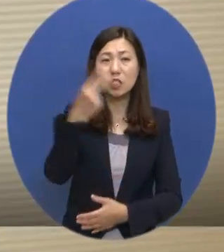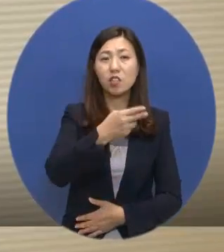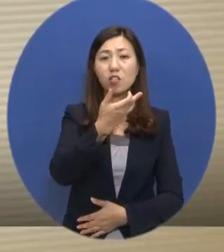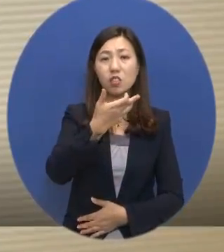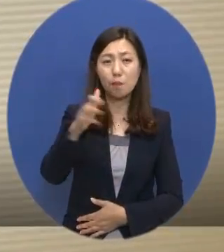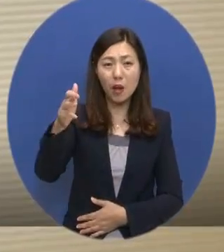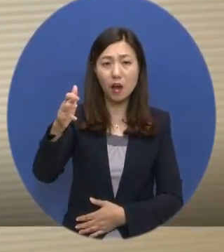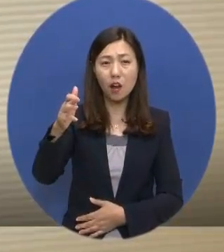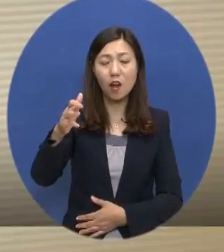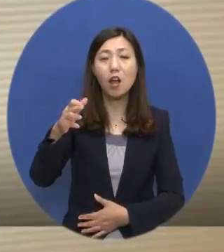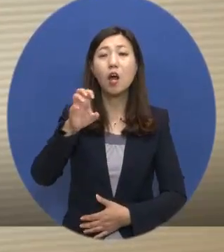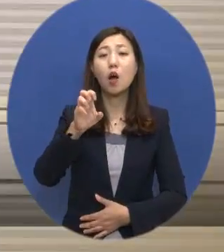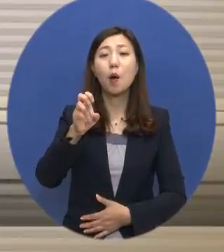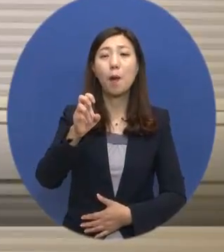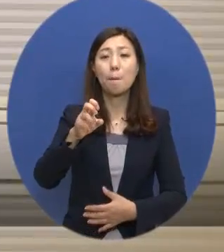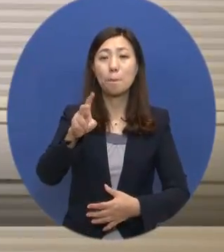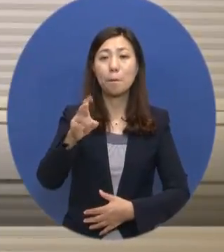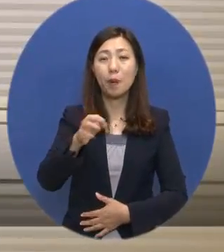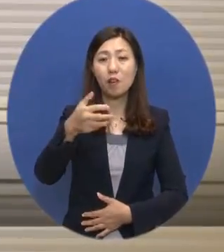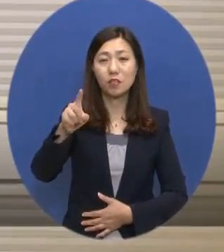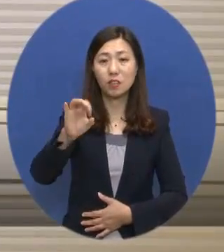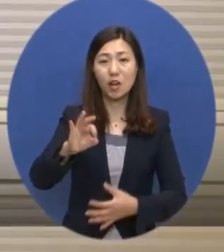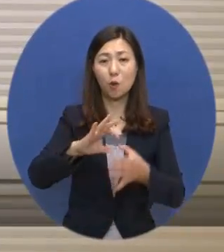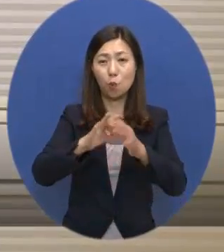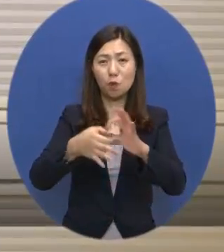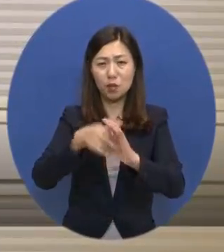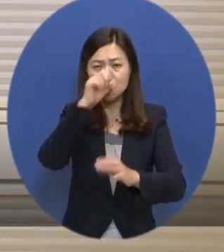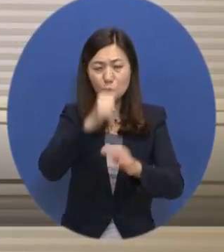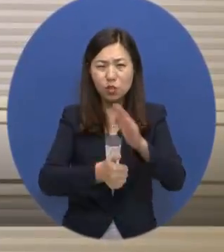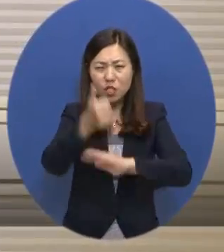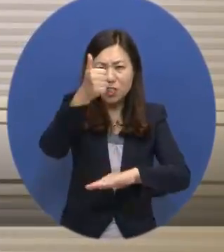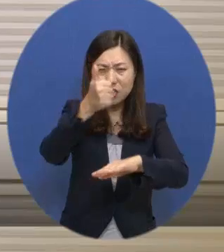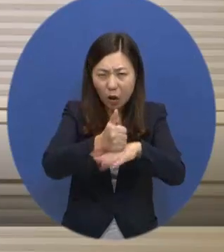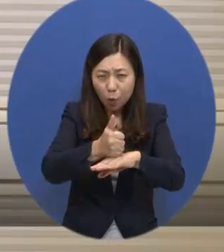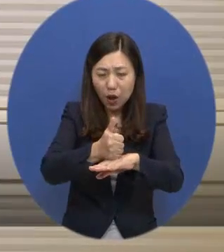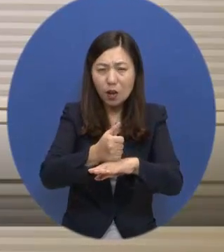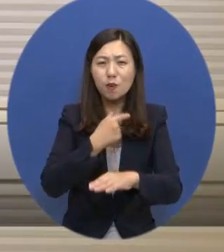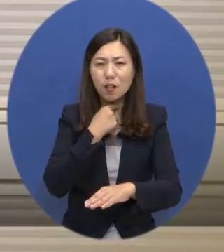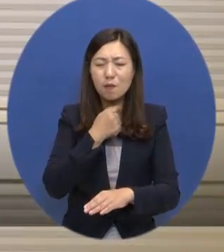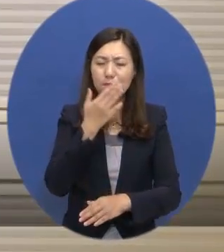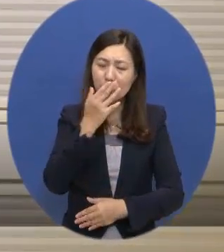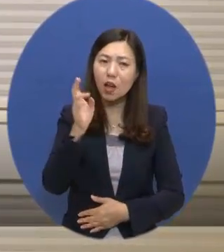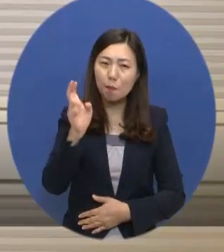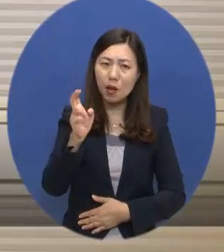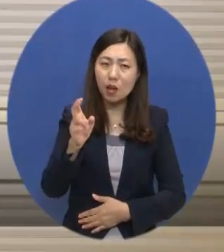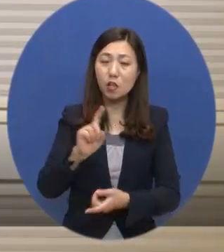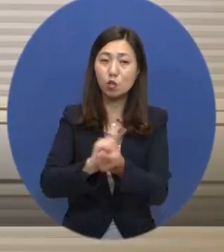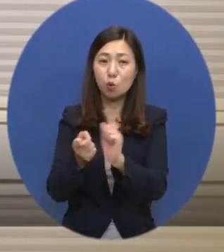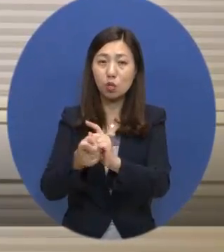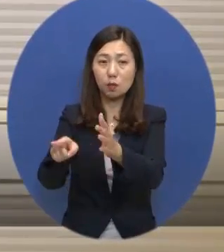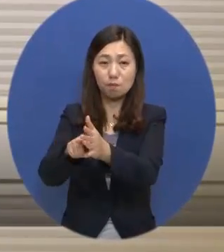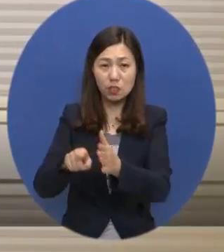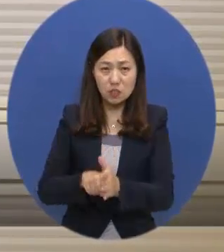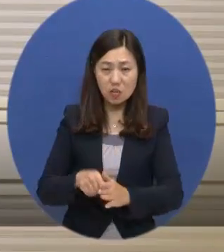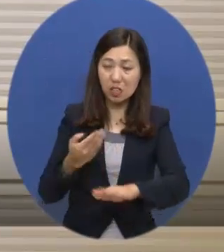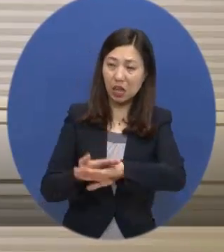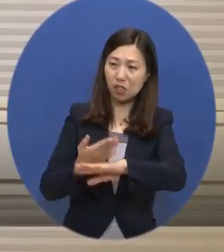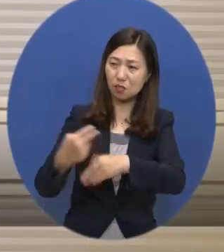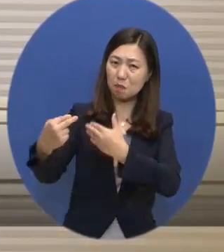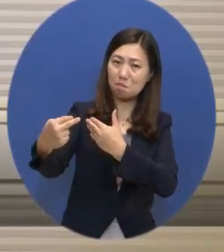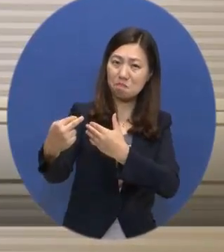좋은 결과가 나올 거라고 생각합니다. 그러니까 서로에 대한 믿음을 놓지 않고 외부에서 부는 바람에 너무 신경 쓰지